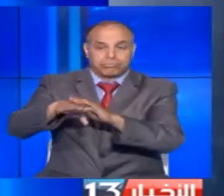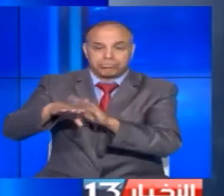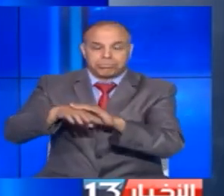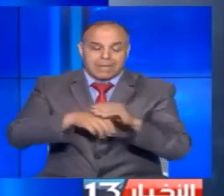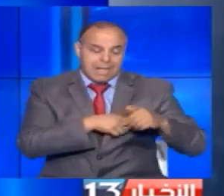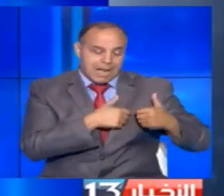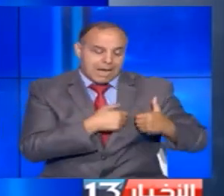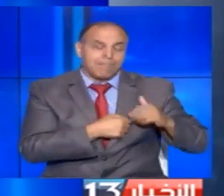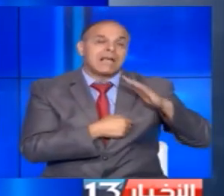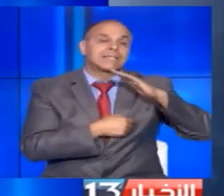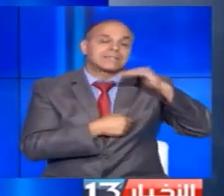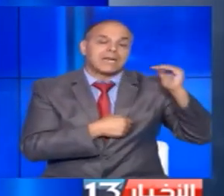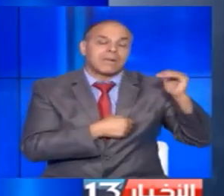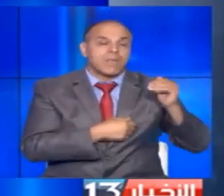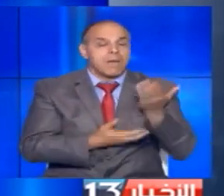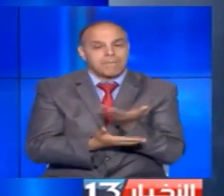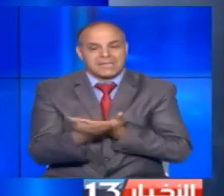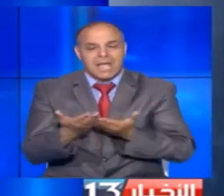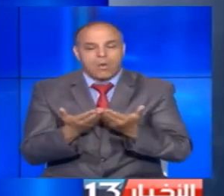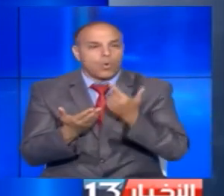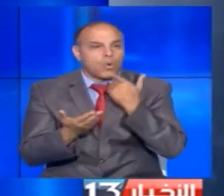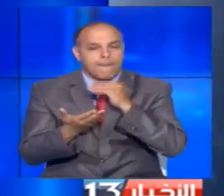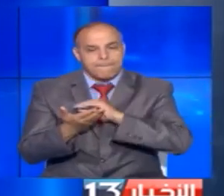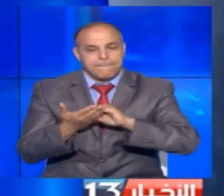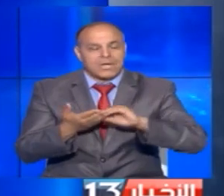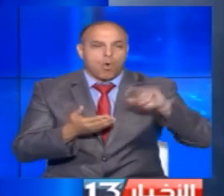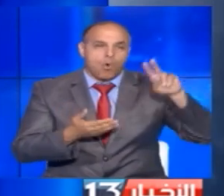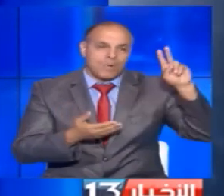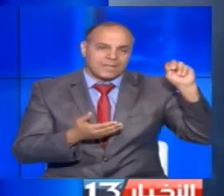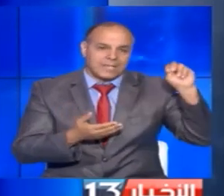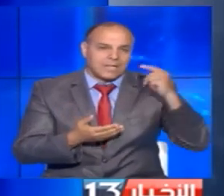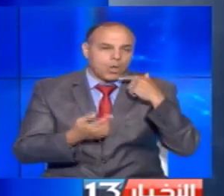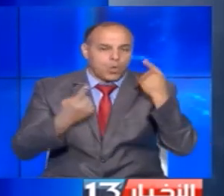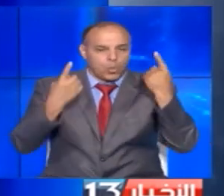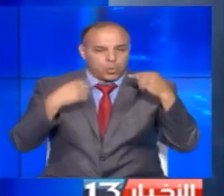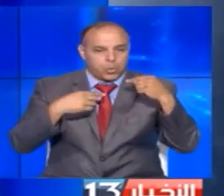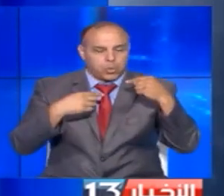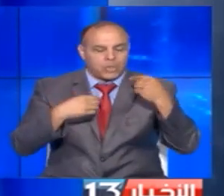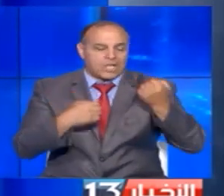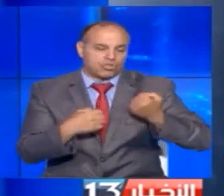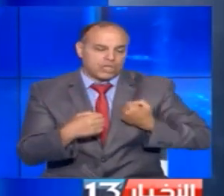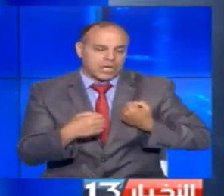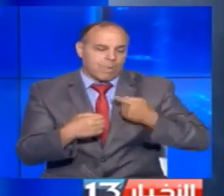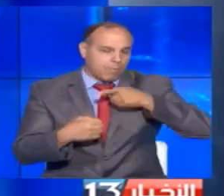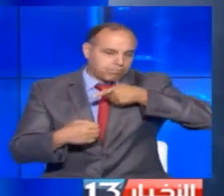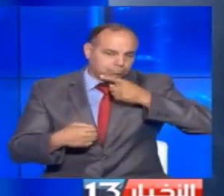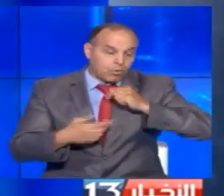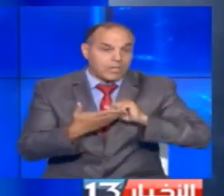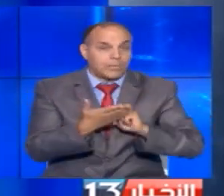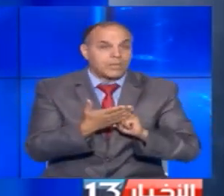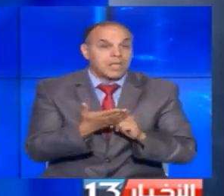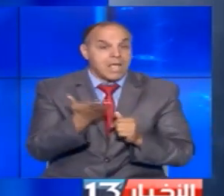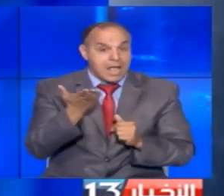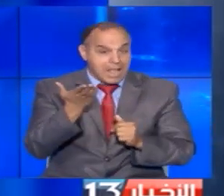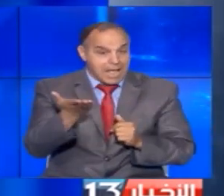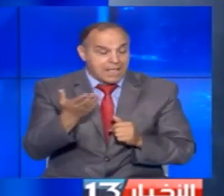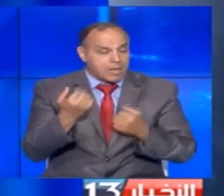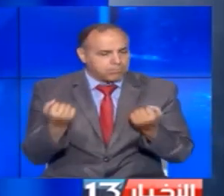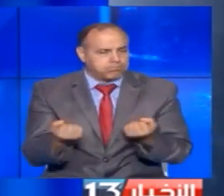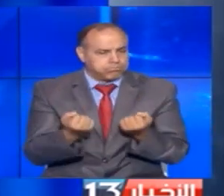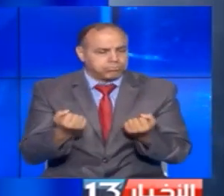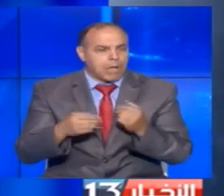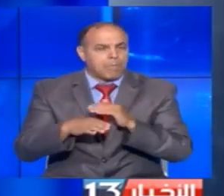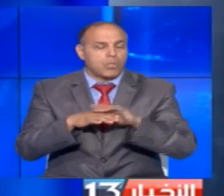الازرق وذلك بالتعاون مع مكتب الامم المتحده لمكافحه الجريمه والمخدرات وتاتي هذه الحمله في اطار